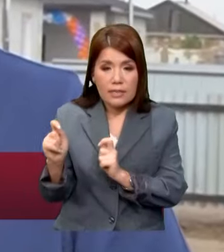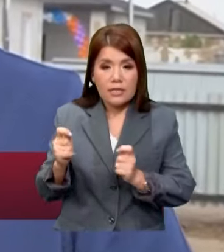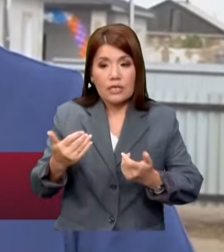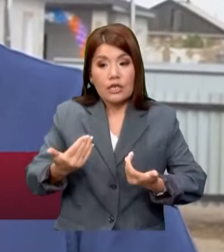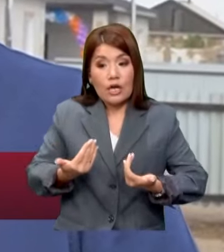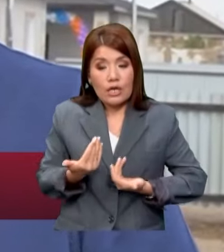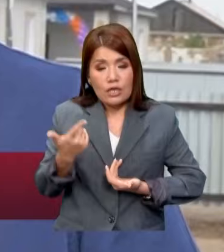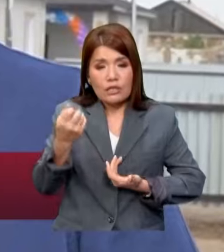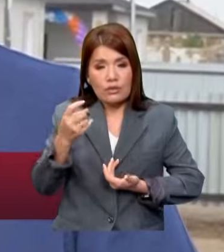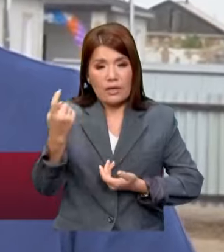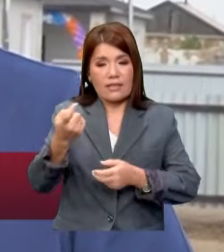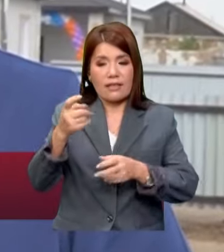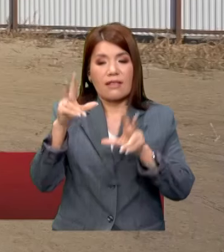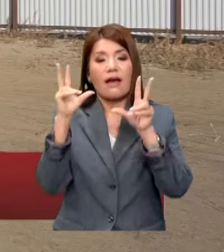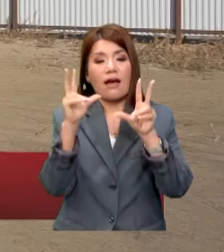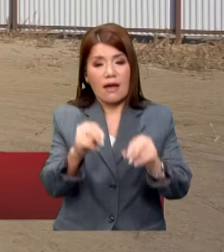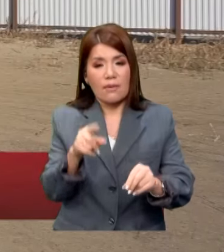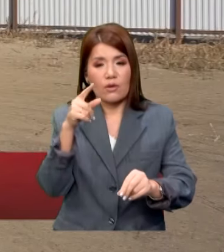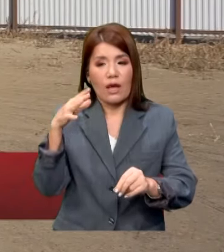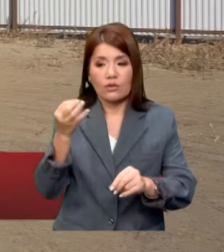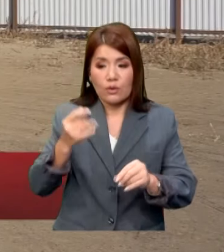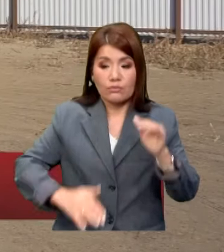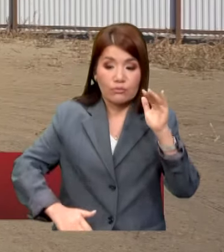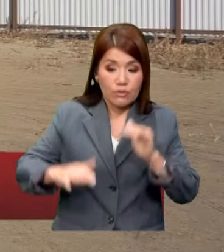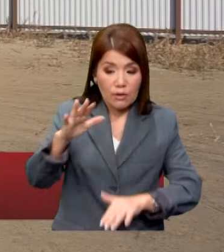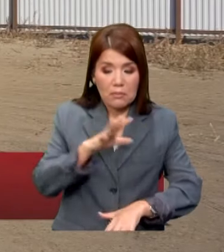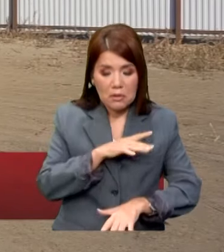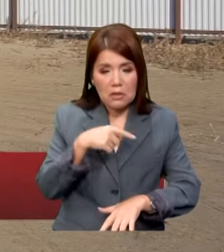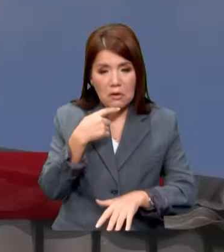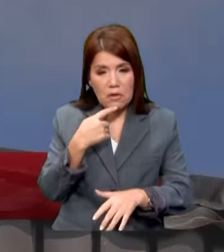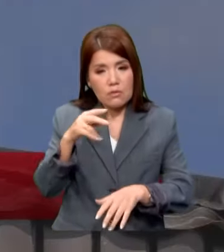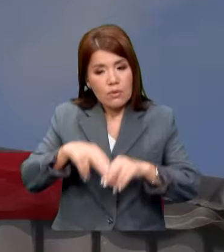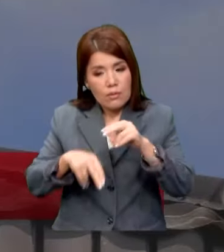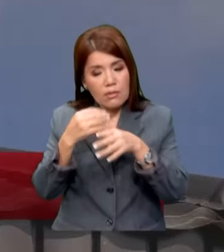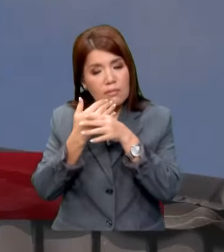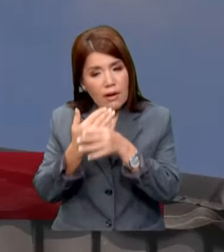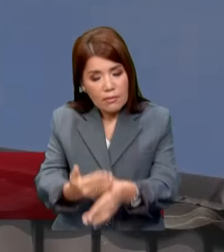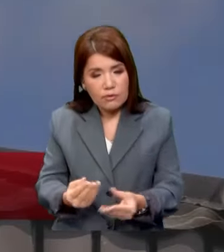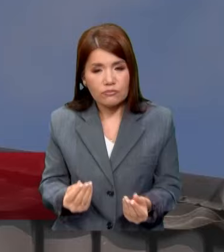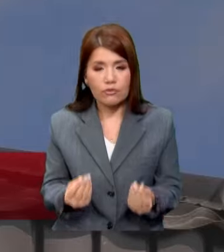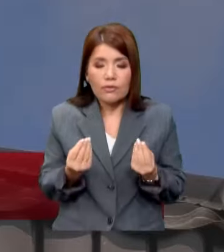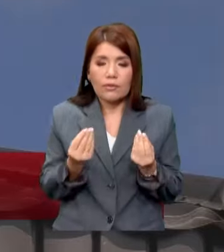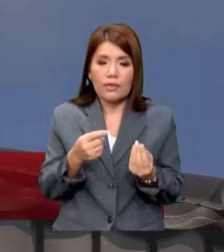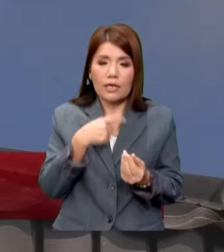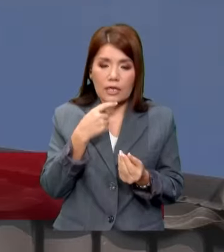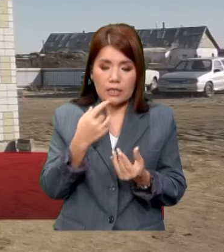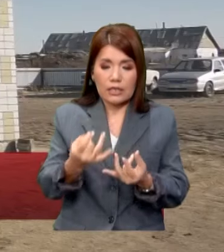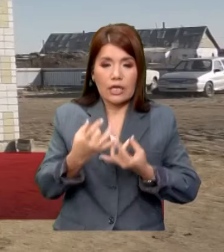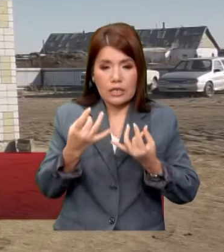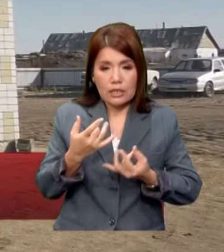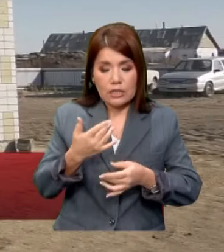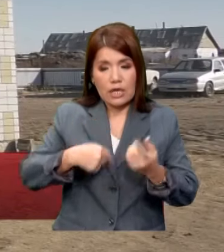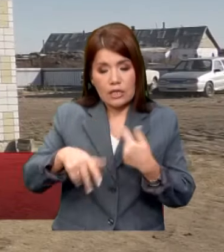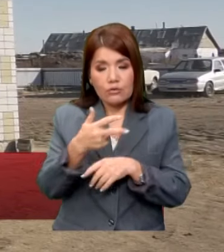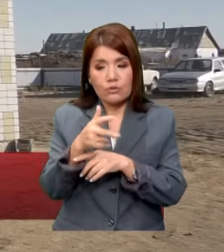жителям пожизненную гарантию. Сам он родом из Актугайского района, поэтому для него дело чести помочь жителям с возникшей проблемой, рассказал он